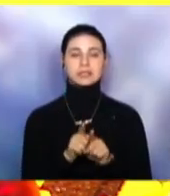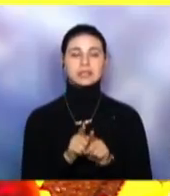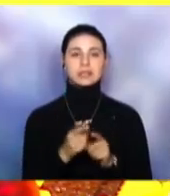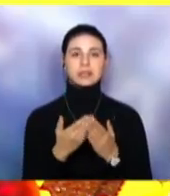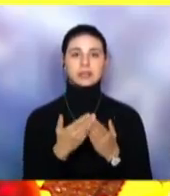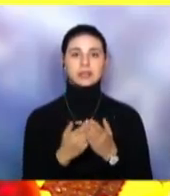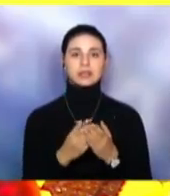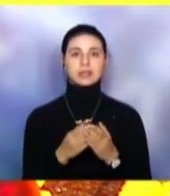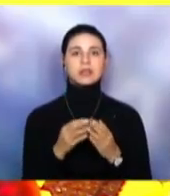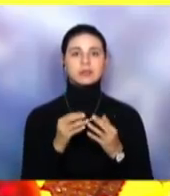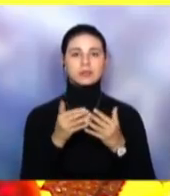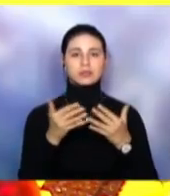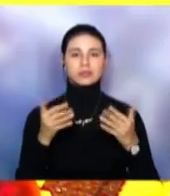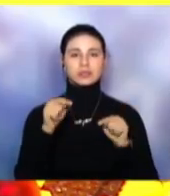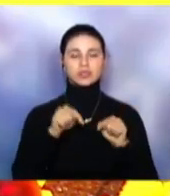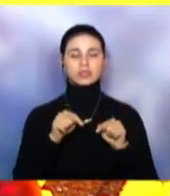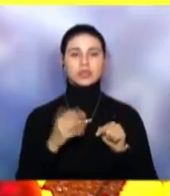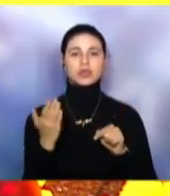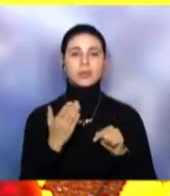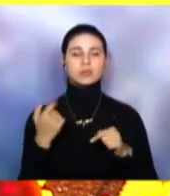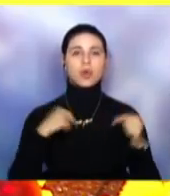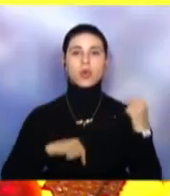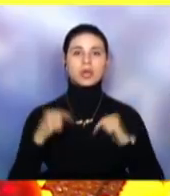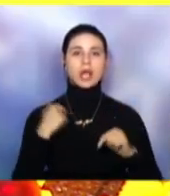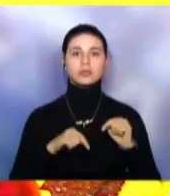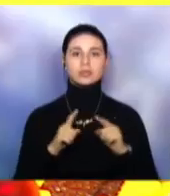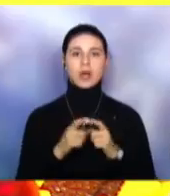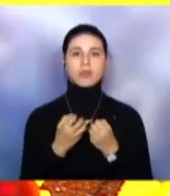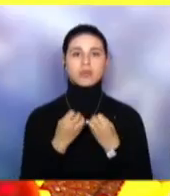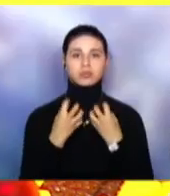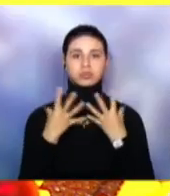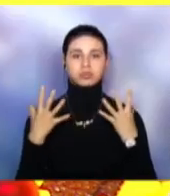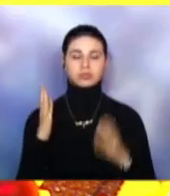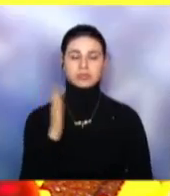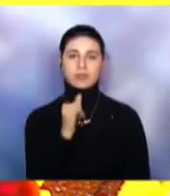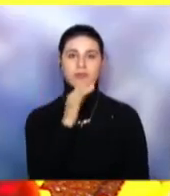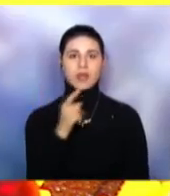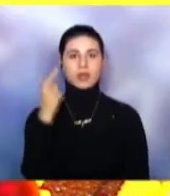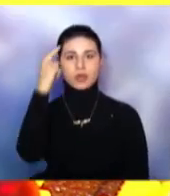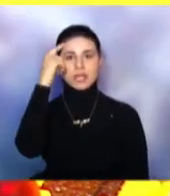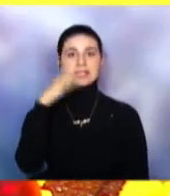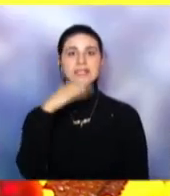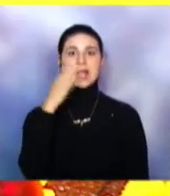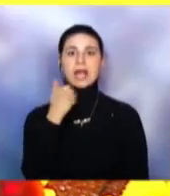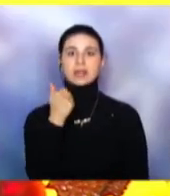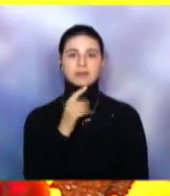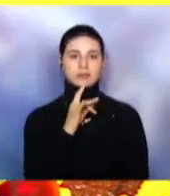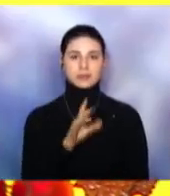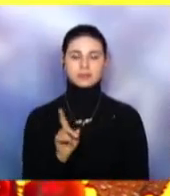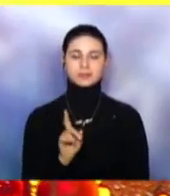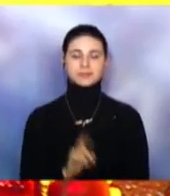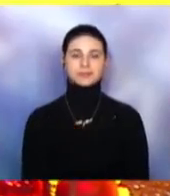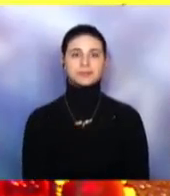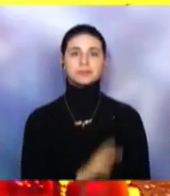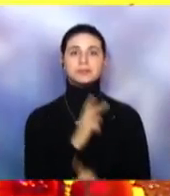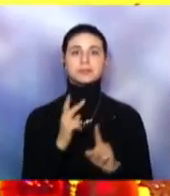ეგრეთ წოდებულ უჯრედშორის სივრცეში, რომელიც ორგანიზმში შეშუპებას უფრო შეუწყობს ხელს, ვიდრე წყლის ბალანსის აღდგენას. მეორე